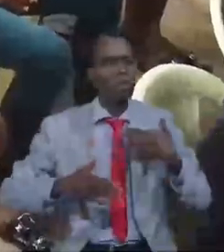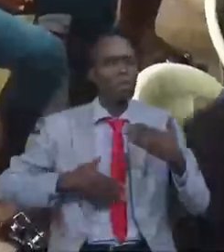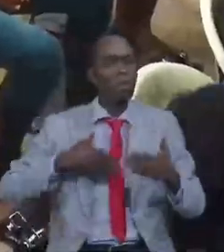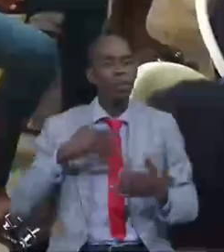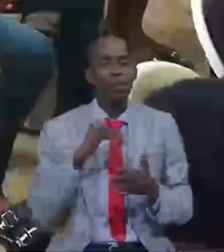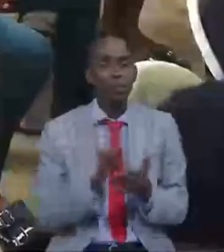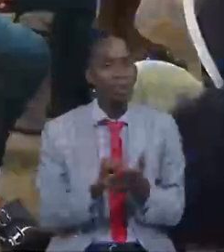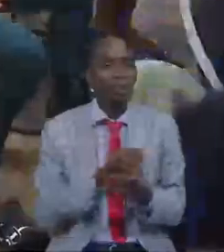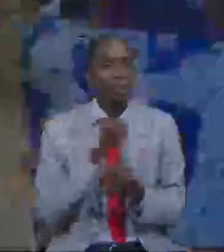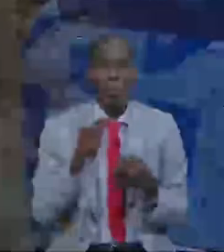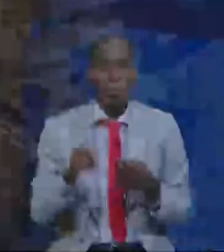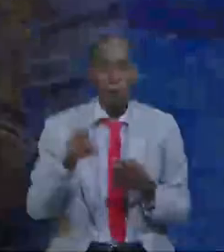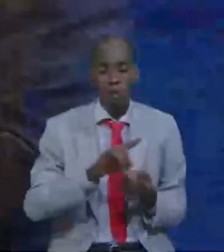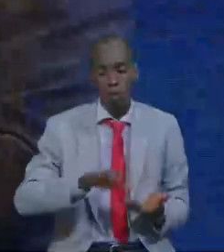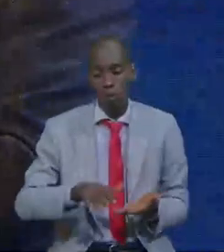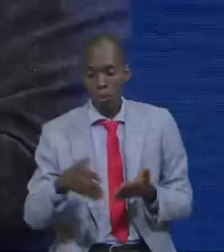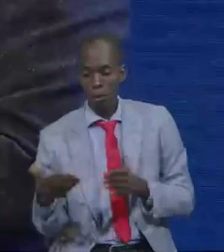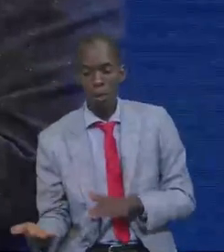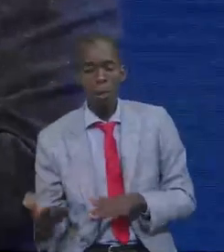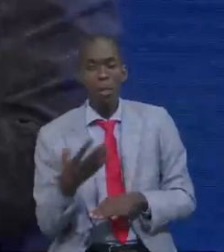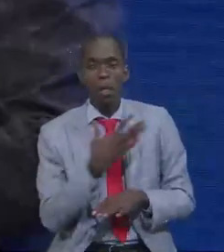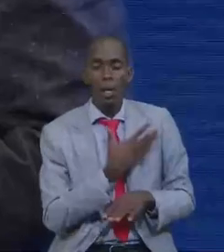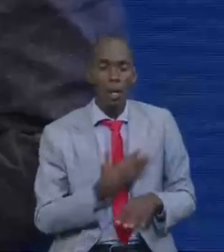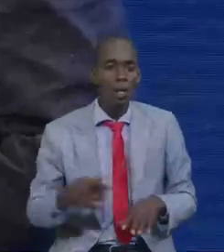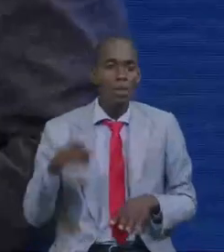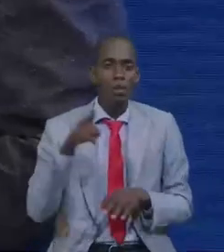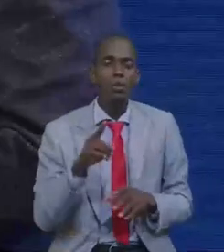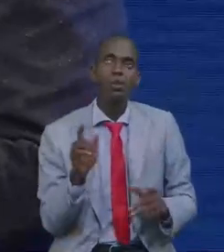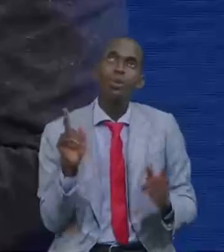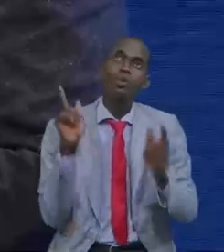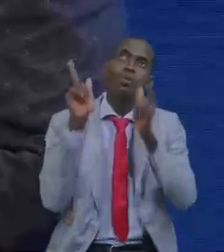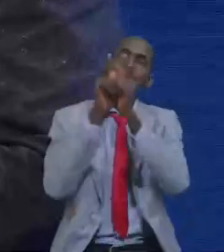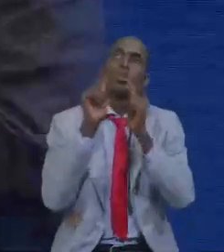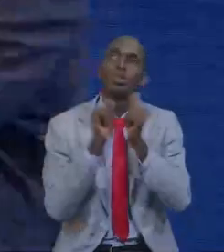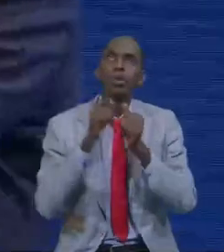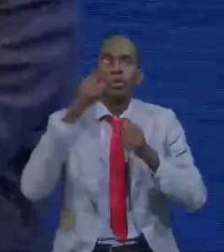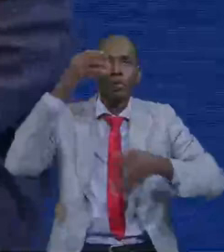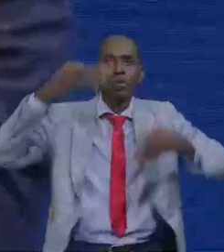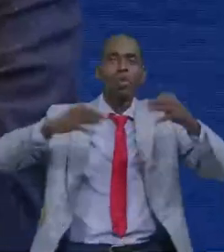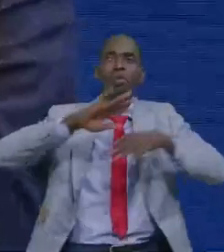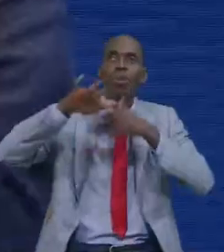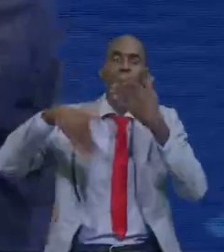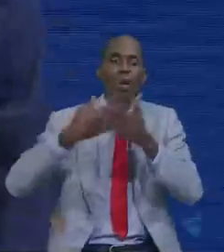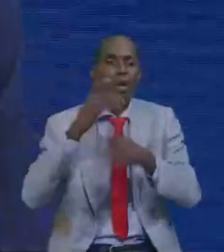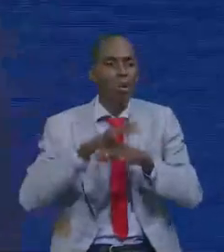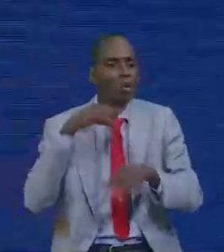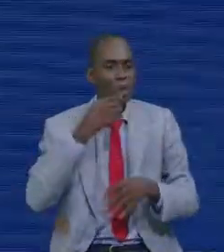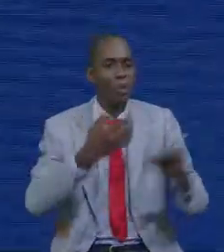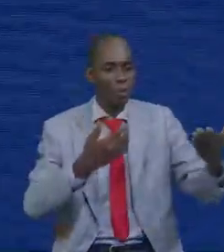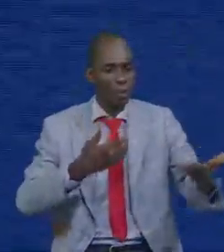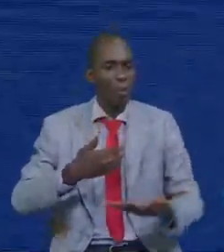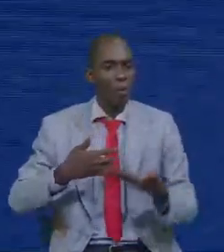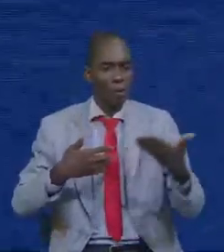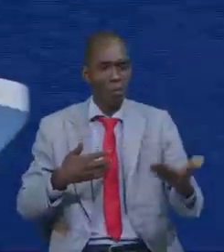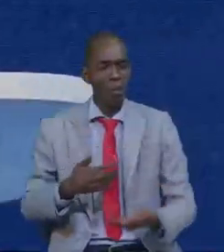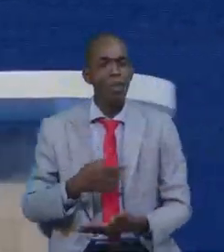Quand tu quitteras ce monde et tu rencontreras le jus de toute la terre, il dira, viens, viens. Tu n'es plus